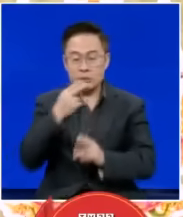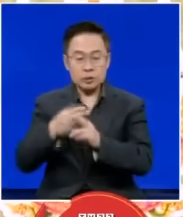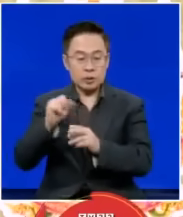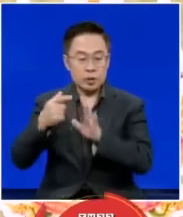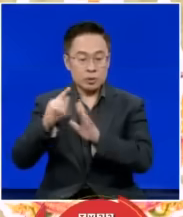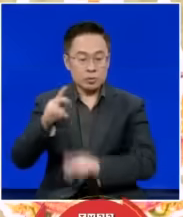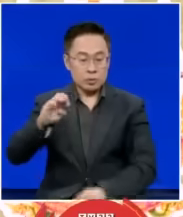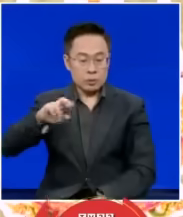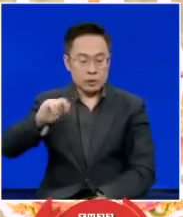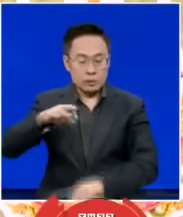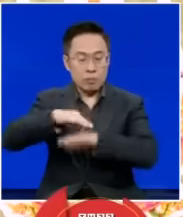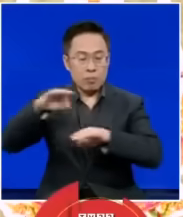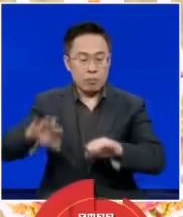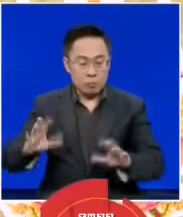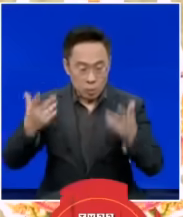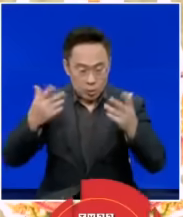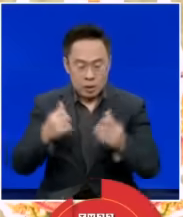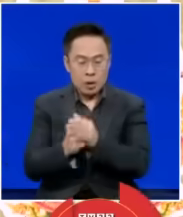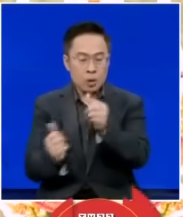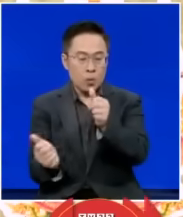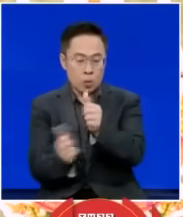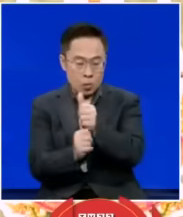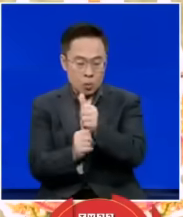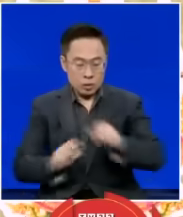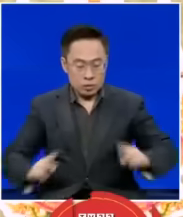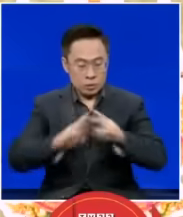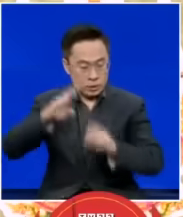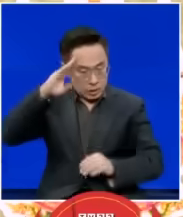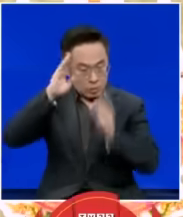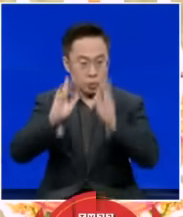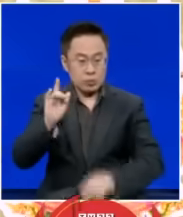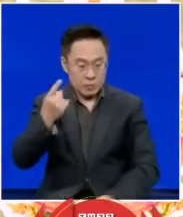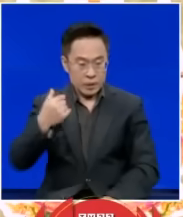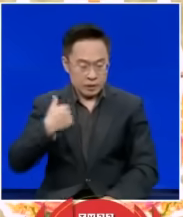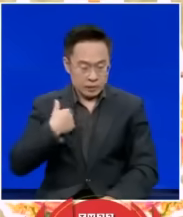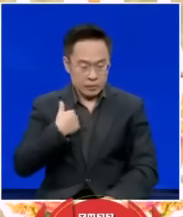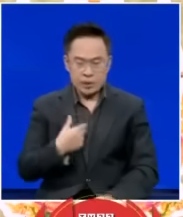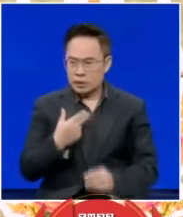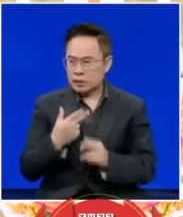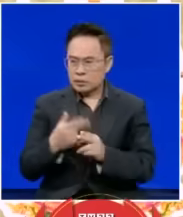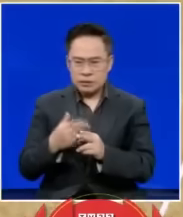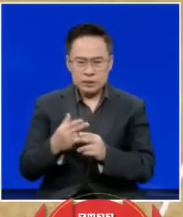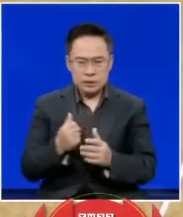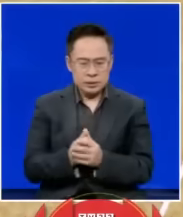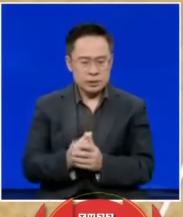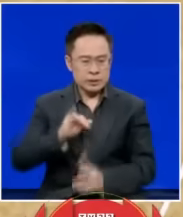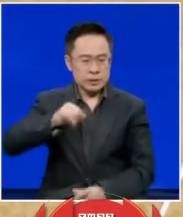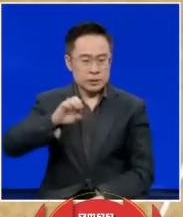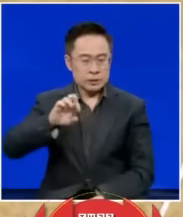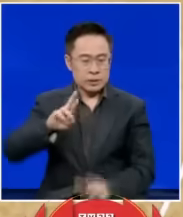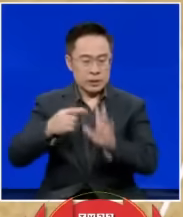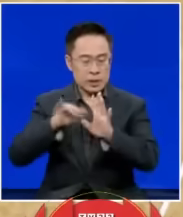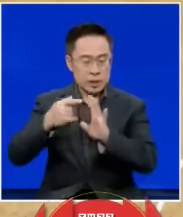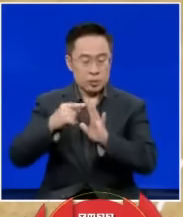ายกจะไปควบแล้วบิ๊กเล็กอาจจะมาเป็นรัฐมนตรีช่วยมีคนนึงที่ไปช่วยงานอยู่กลาโหมนะคุณจีรายุห่ว